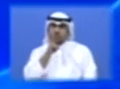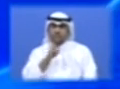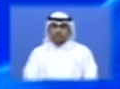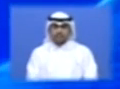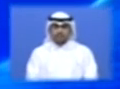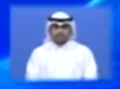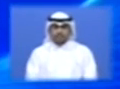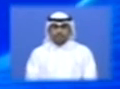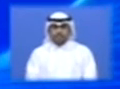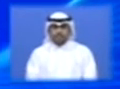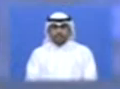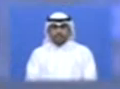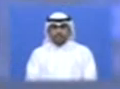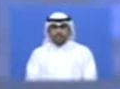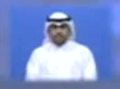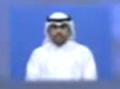المقصرين.